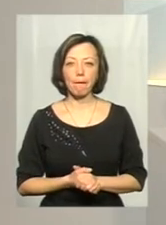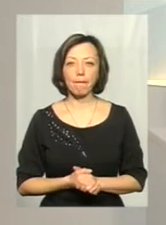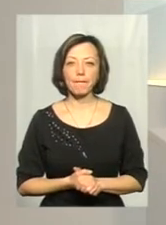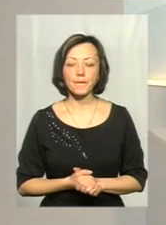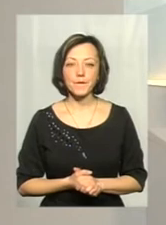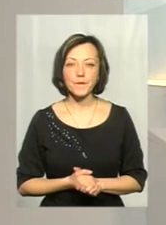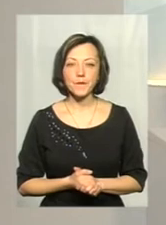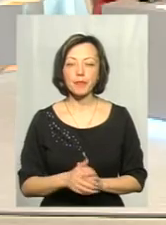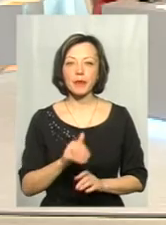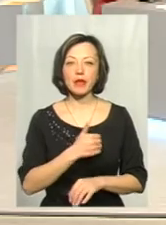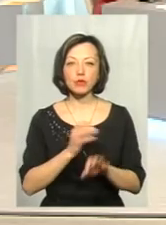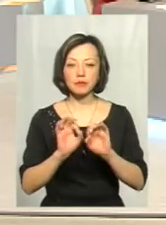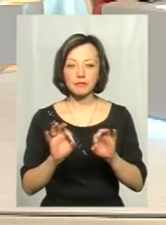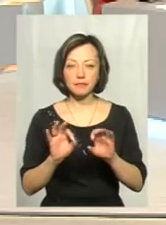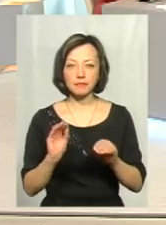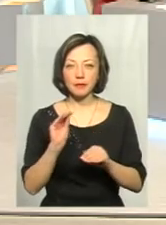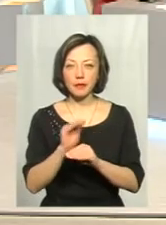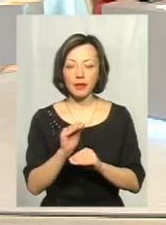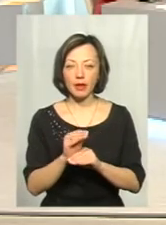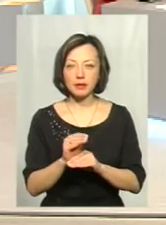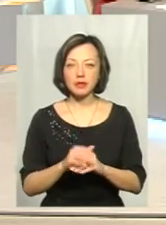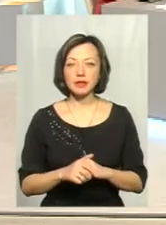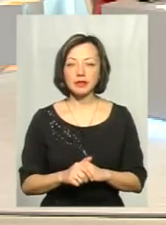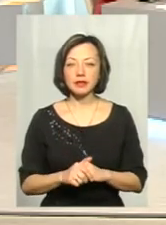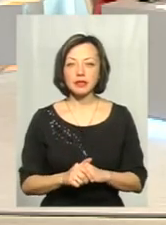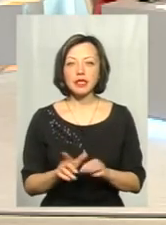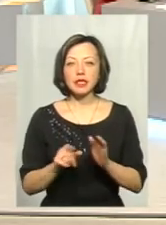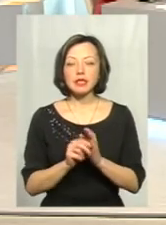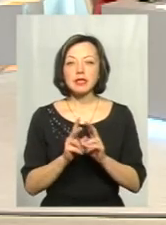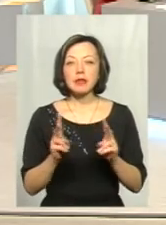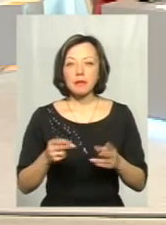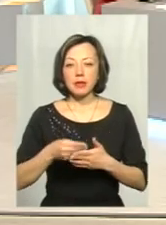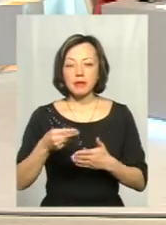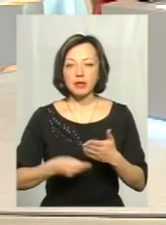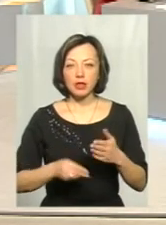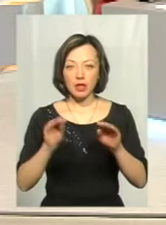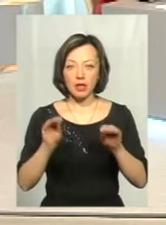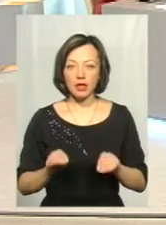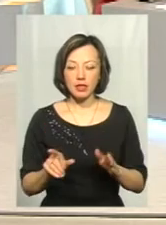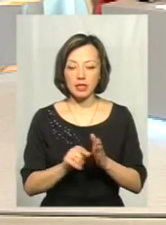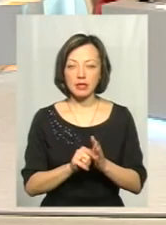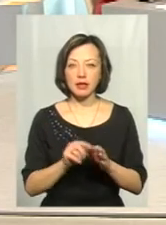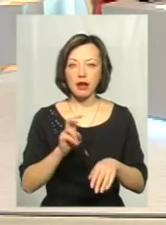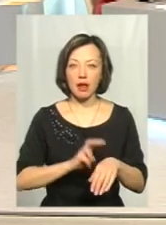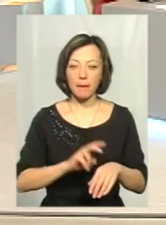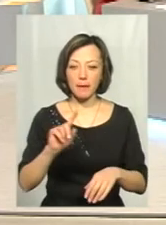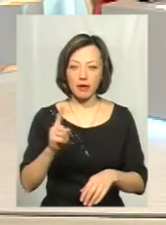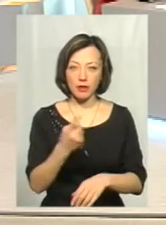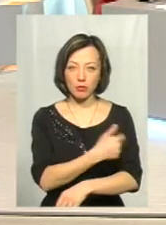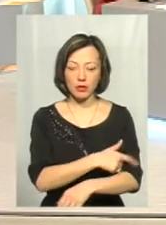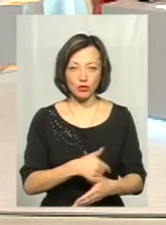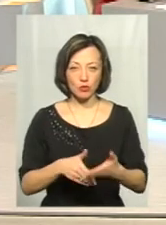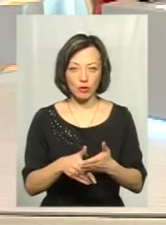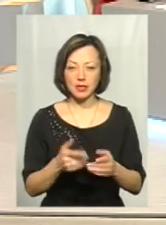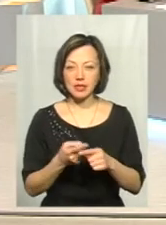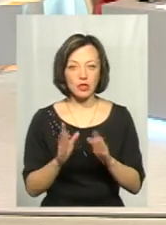хочу доповнити, власне, з ким укладається декларація, да, підписується декларація. Це за лікарями первинної медичної допомоги.